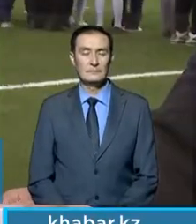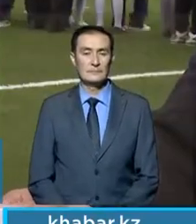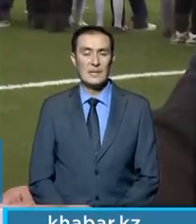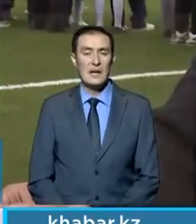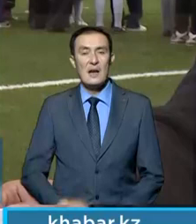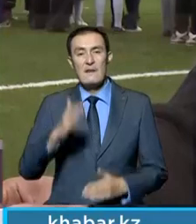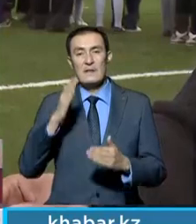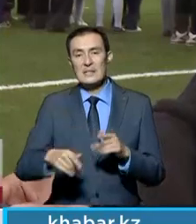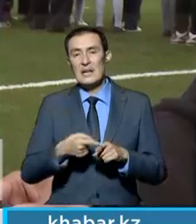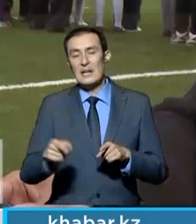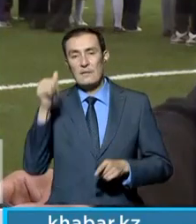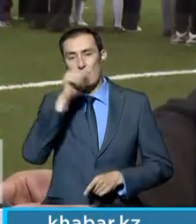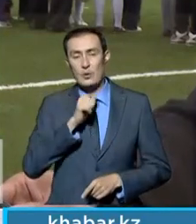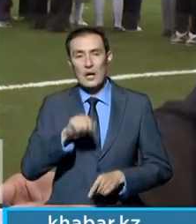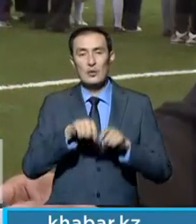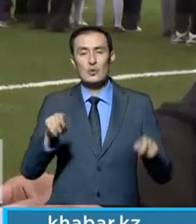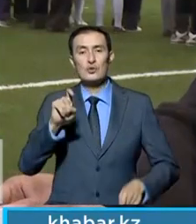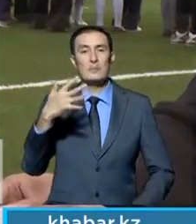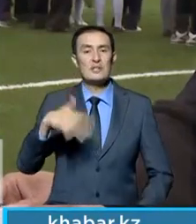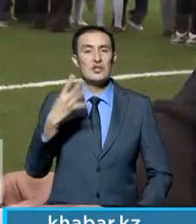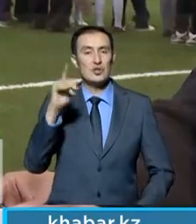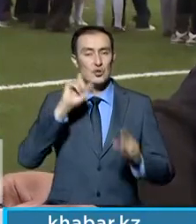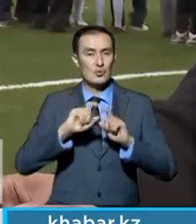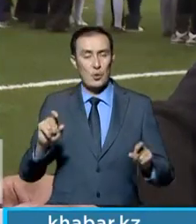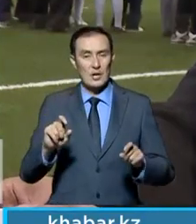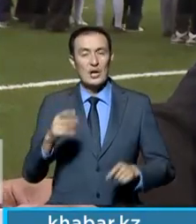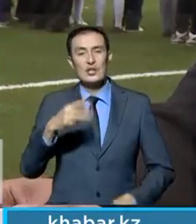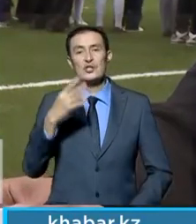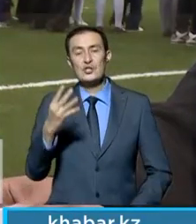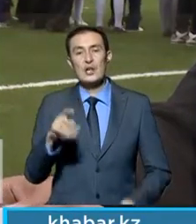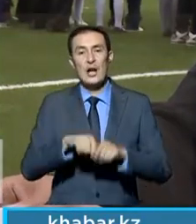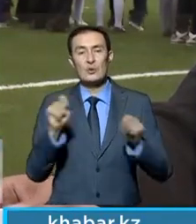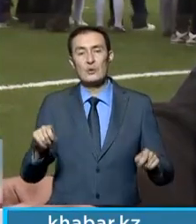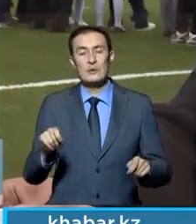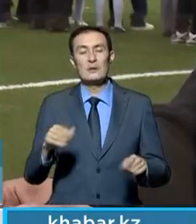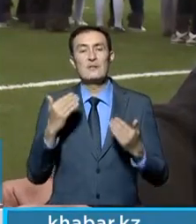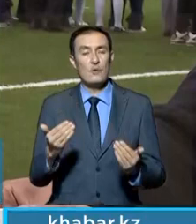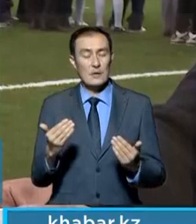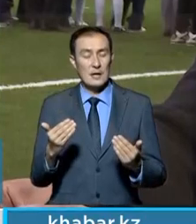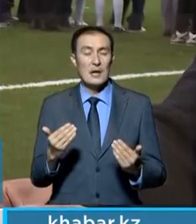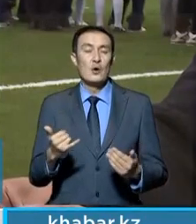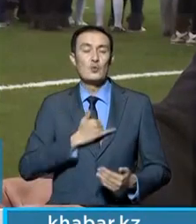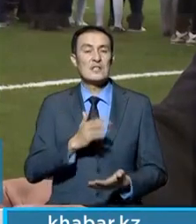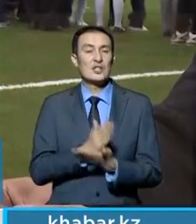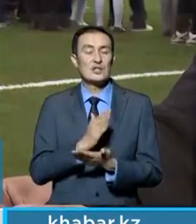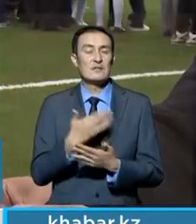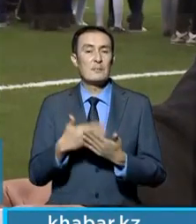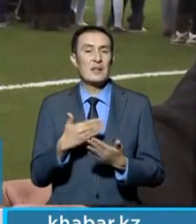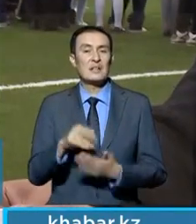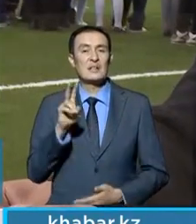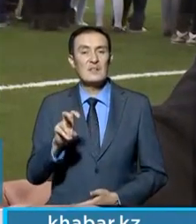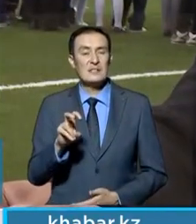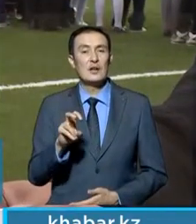В конце этого года по стране откроются 154 школы. Из них 34 распахнули свои двери сегодня. У нас насчитывается порядка